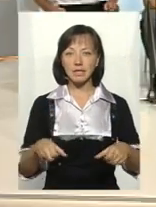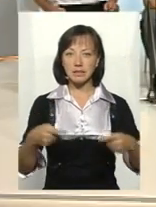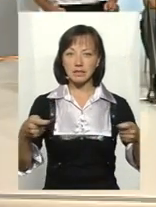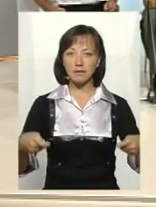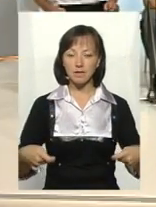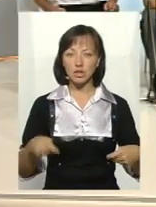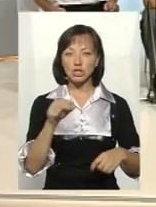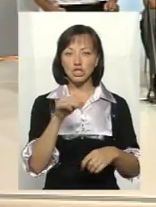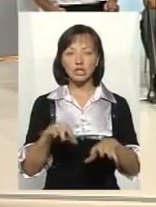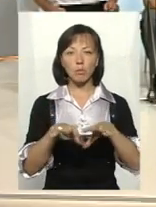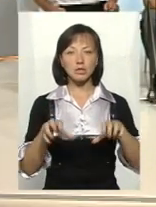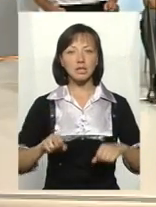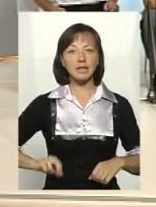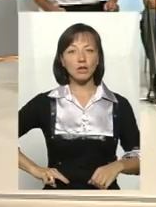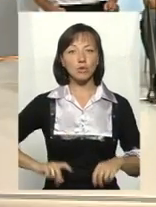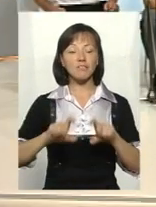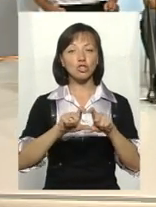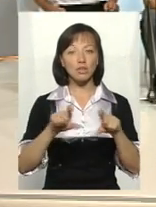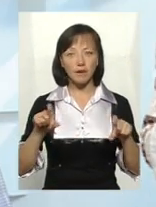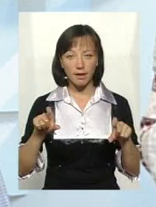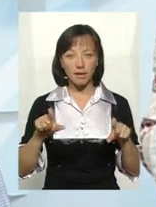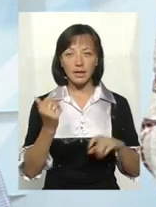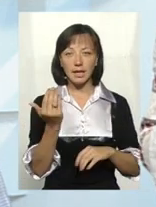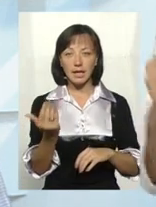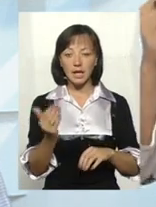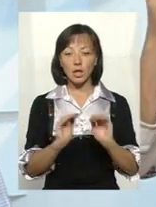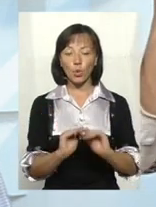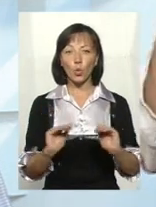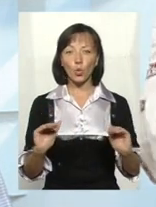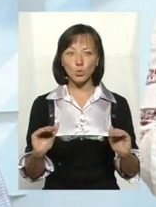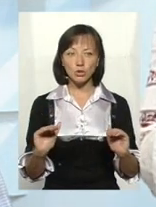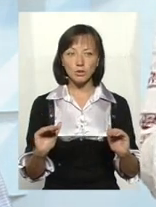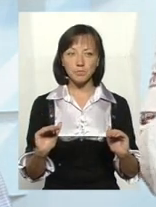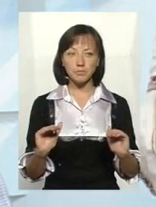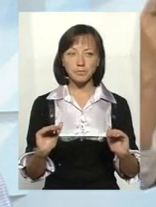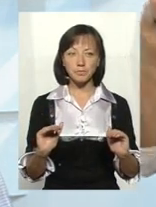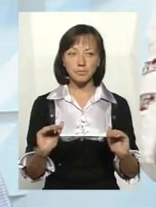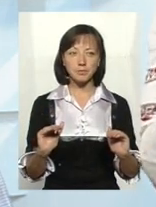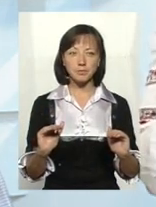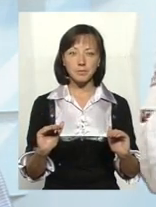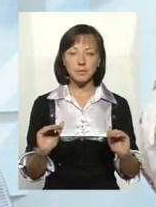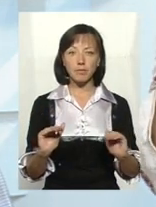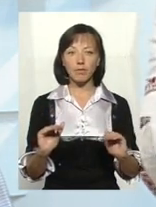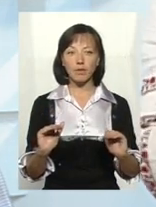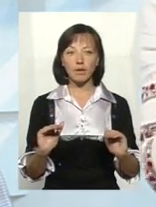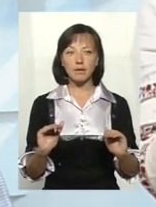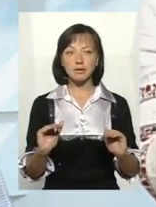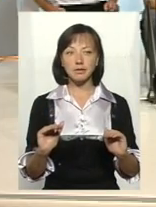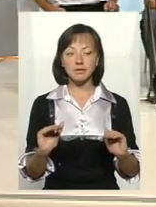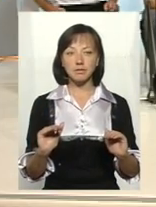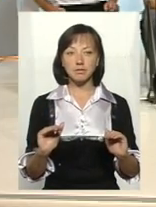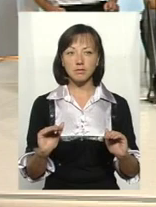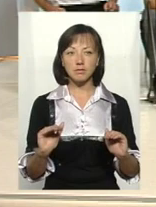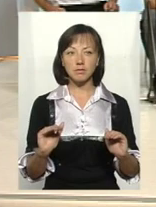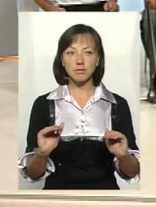на посаді директорів шкіл, їхні учні, ну, власне, вони